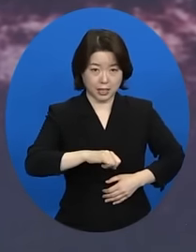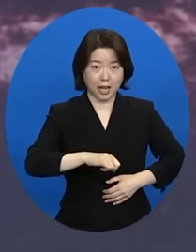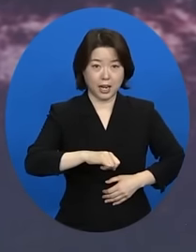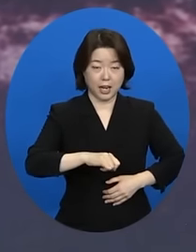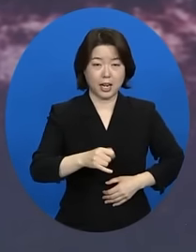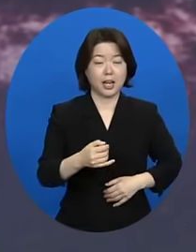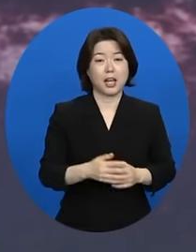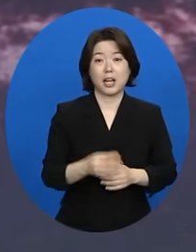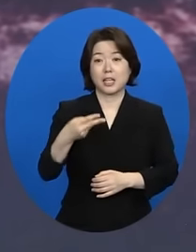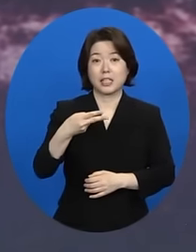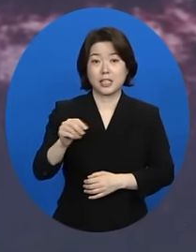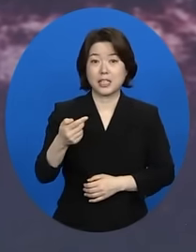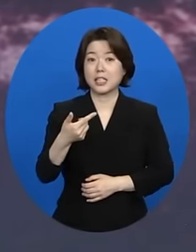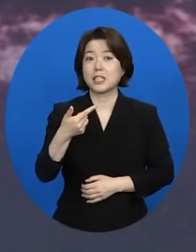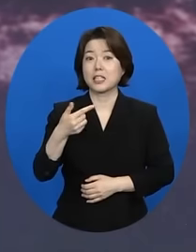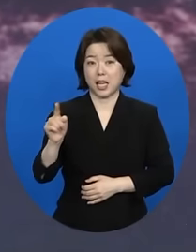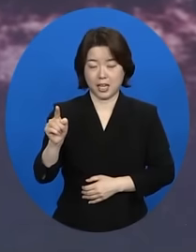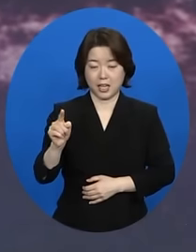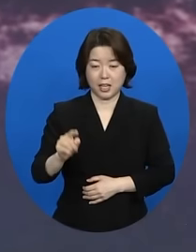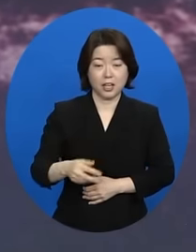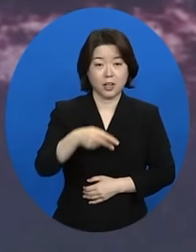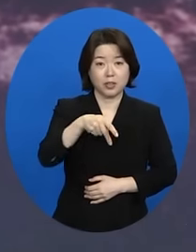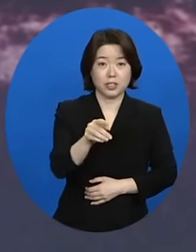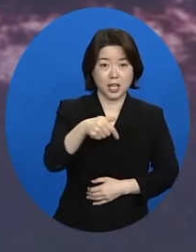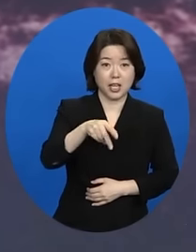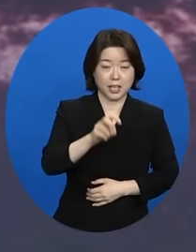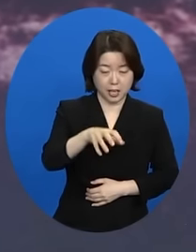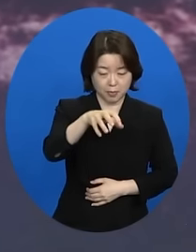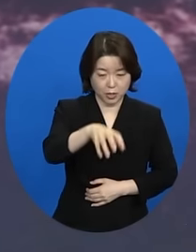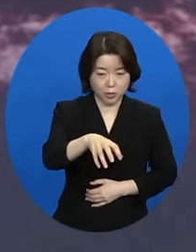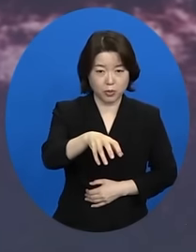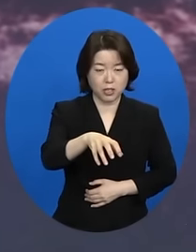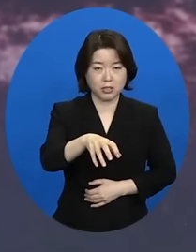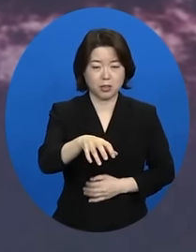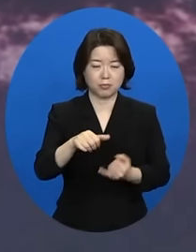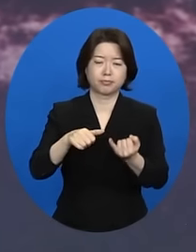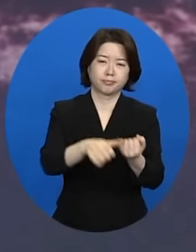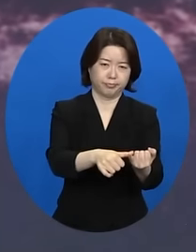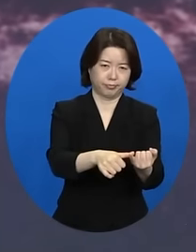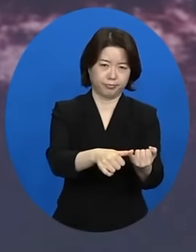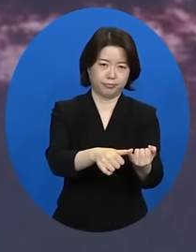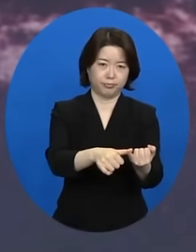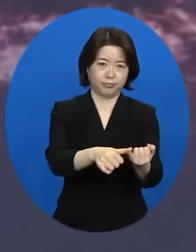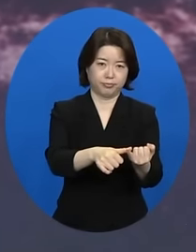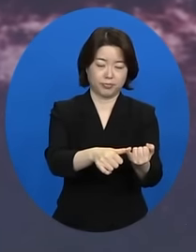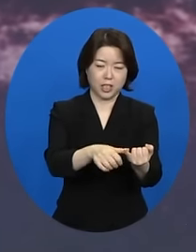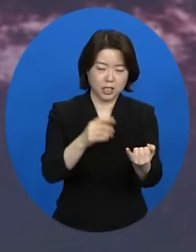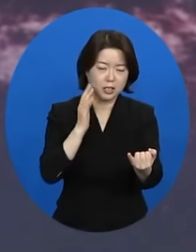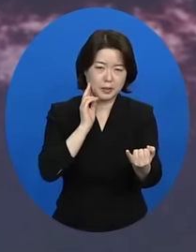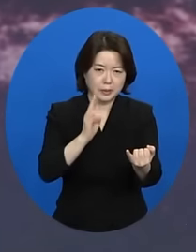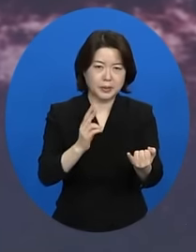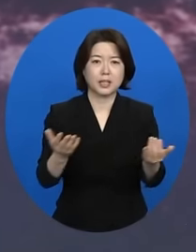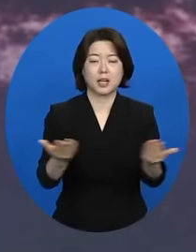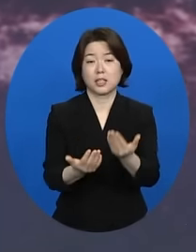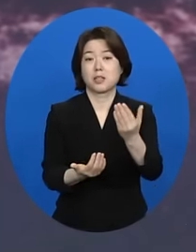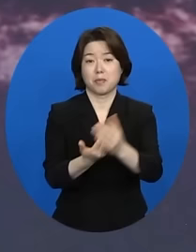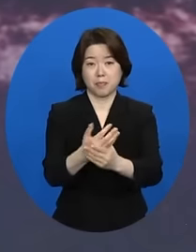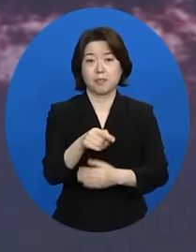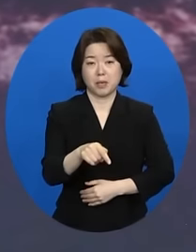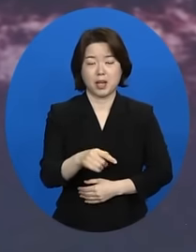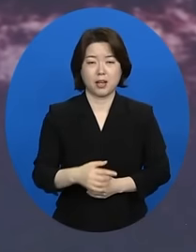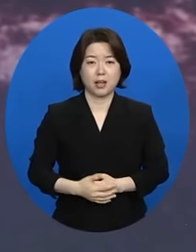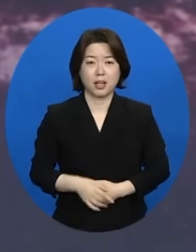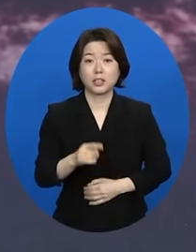딸 디나가 이 세겜이라는 곳에서 성폭행을 당합니다. 강간을 당하는 끔찍한 사건이 벌어지기